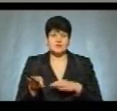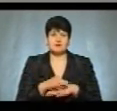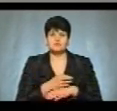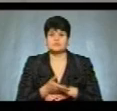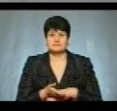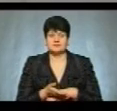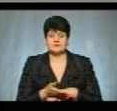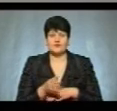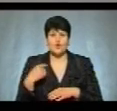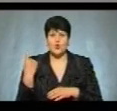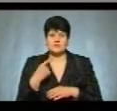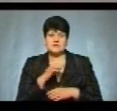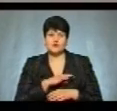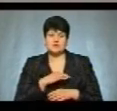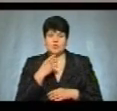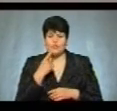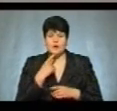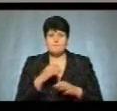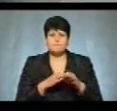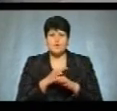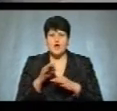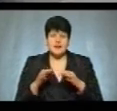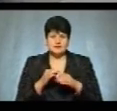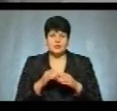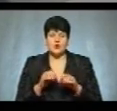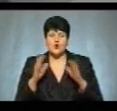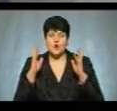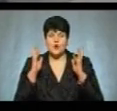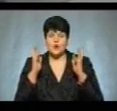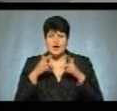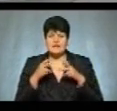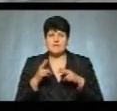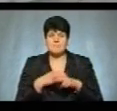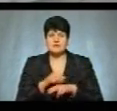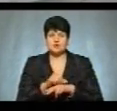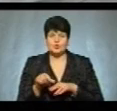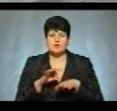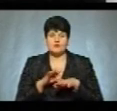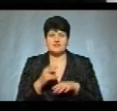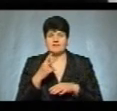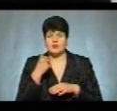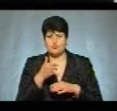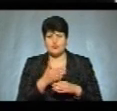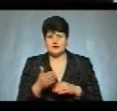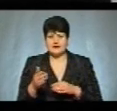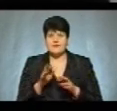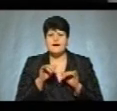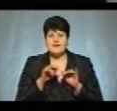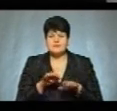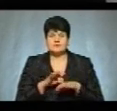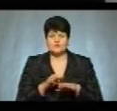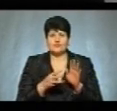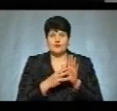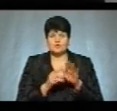В обласній юстиції кажуть, проект «Кохання без кордонів» на День Валентина проводять 2-й рік поспіль. Акція триває з